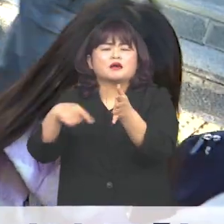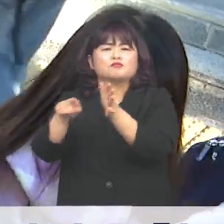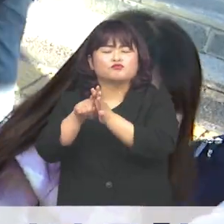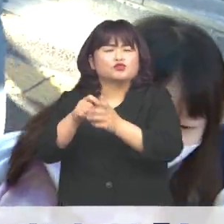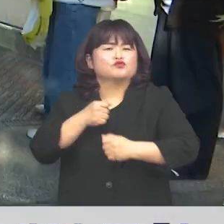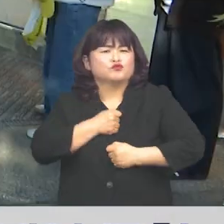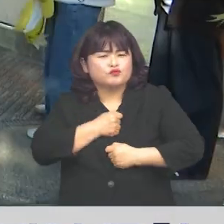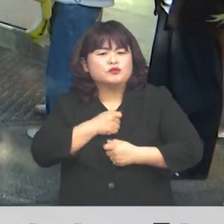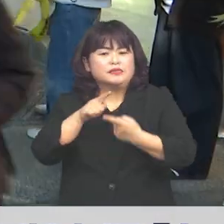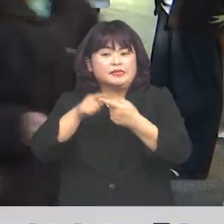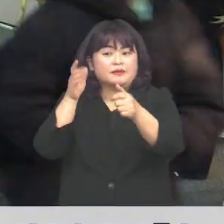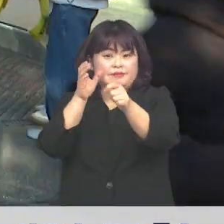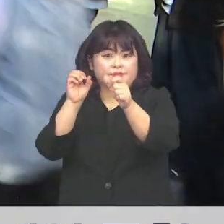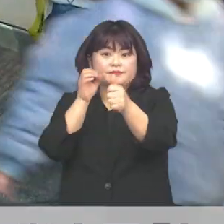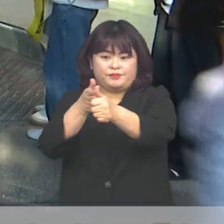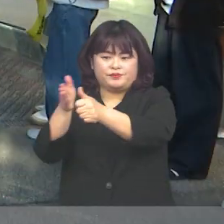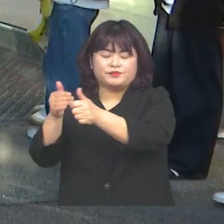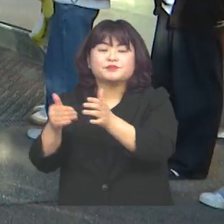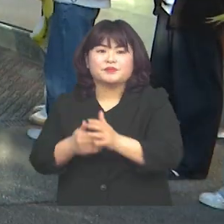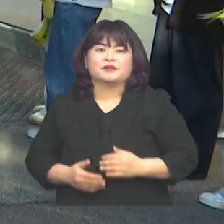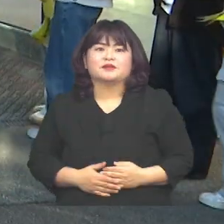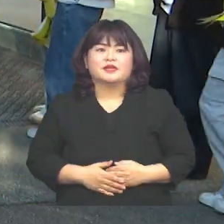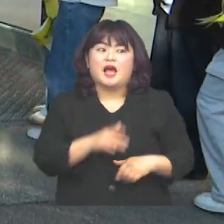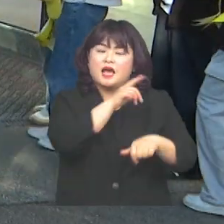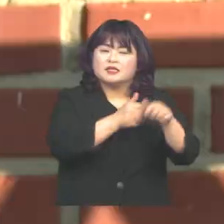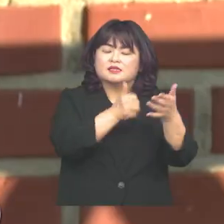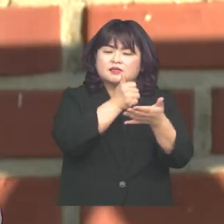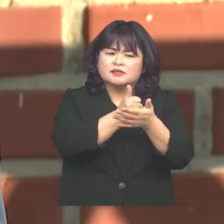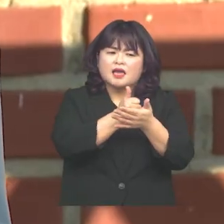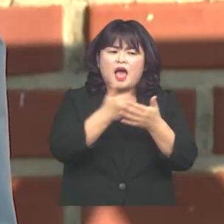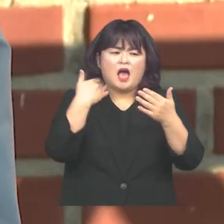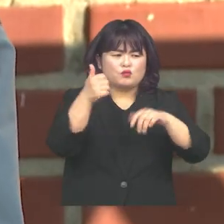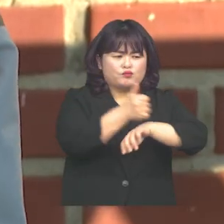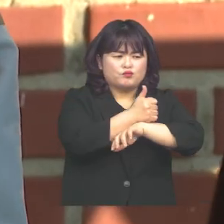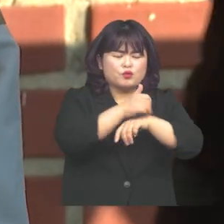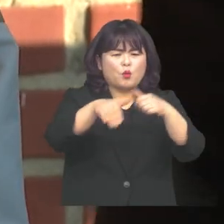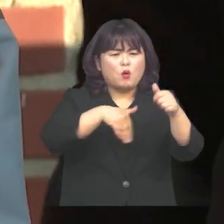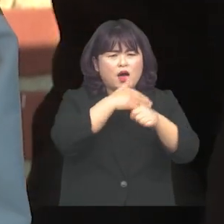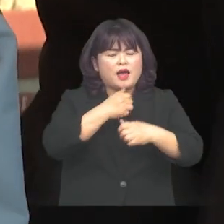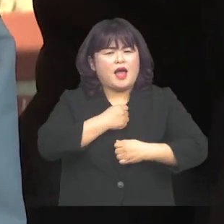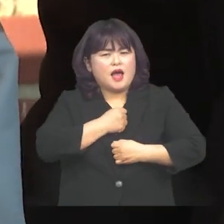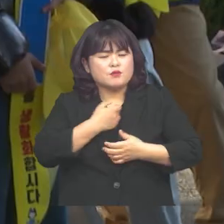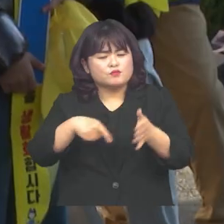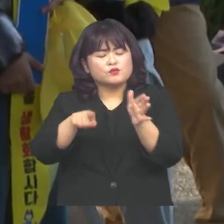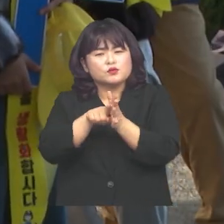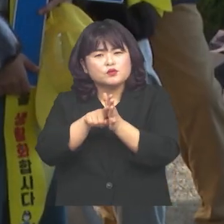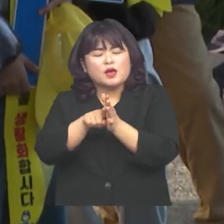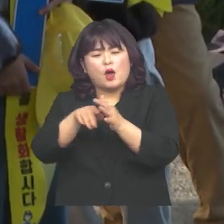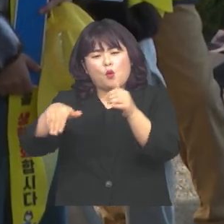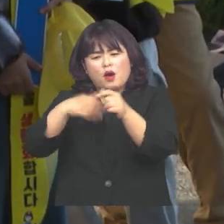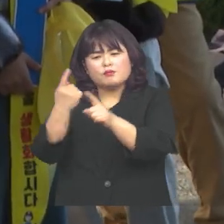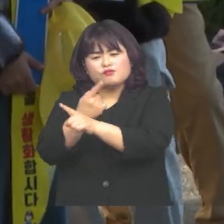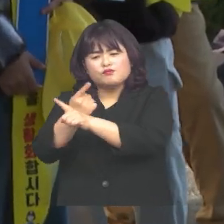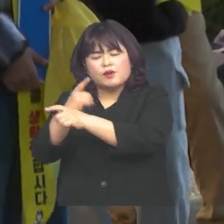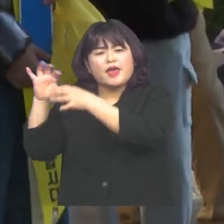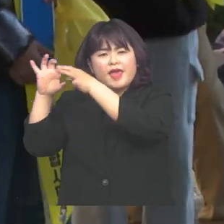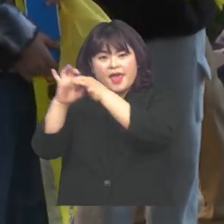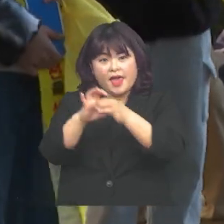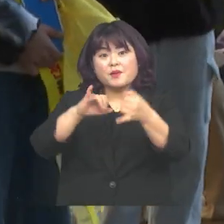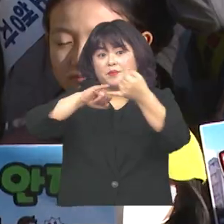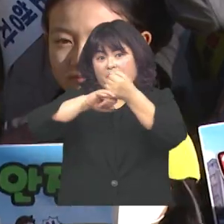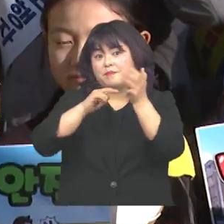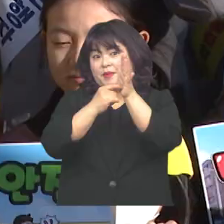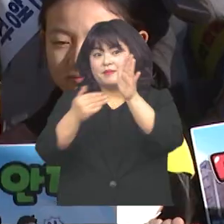교통안전 수칙 준수를 당부했습니다. 이 시장은 학생들의 통학 안전을 위해 학교 주변 시설 개선을